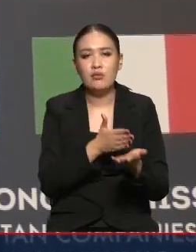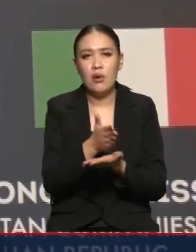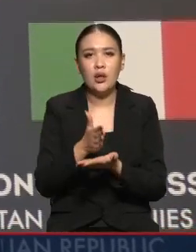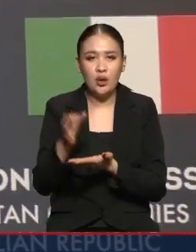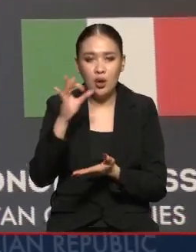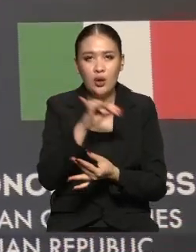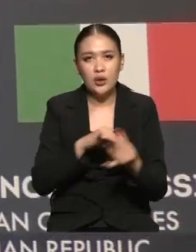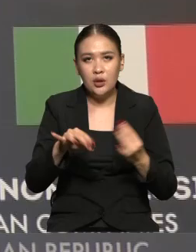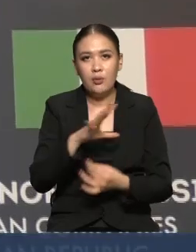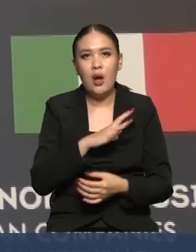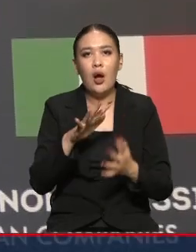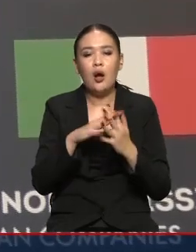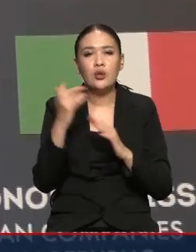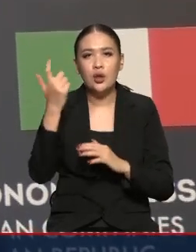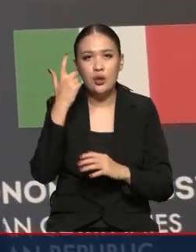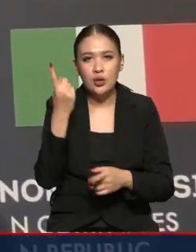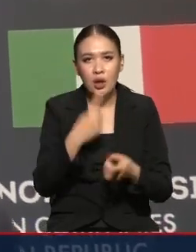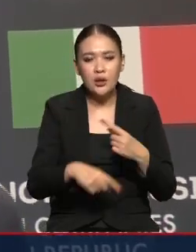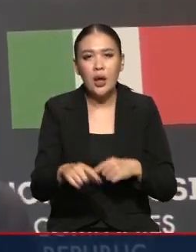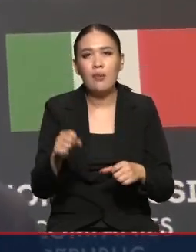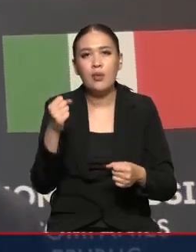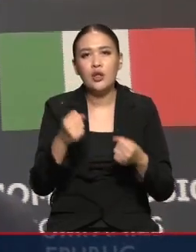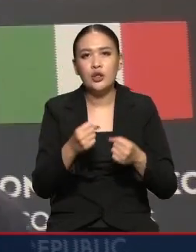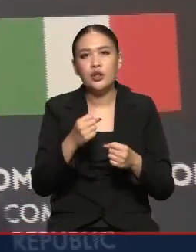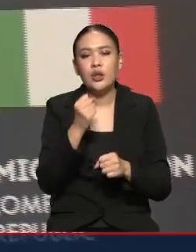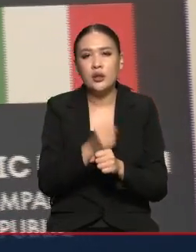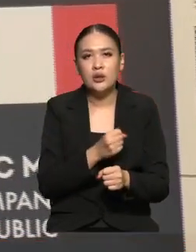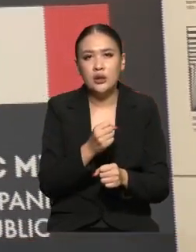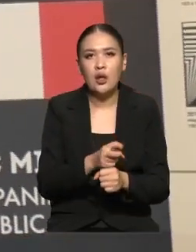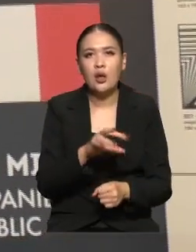Ол ауыл шаруашылығы өнімдерін қайта өңдеу, машина өндірісі және логистикасындағы ауқым тақырыптар.